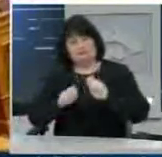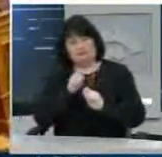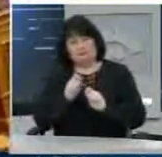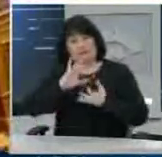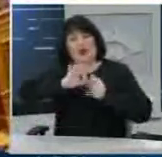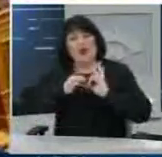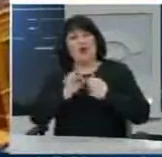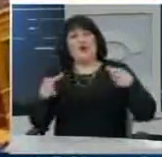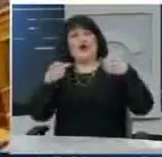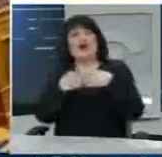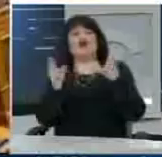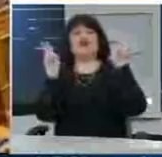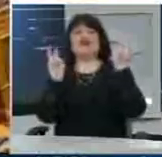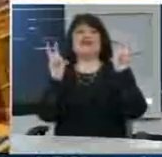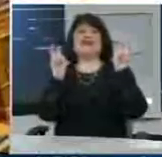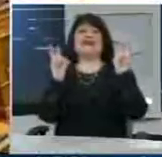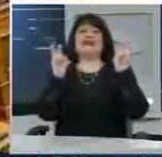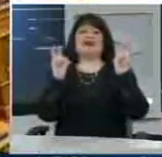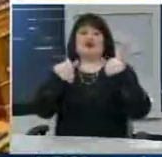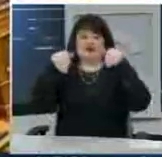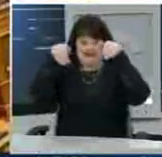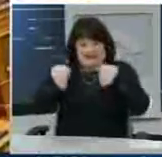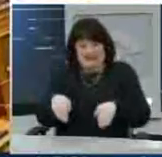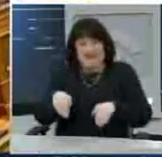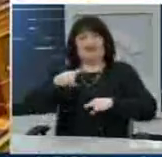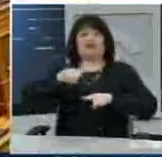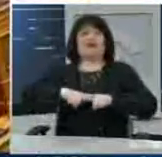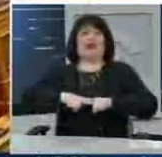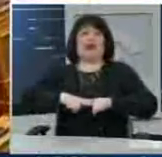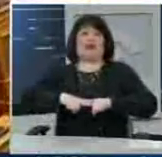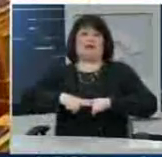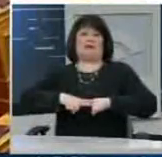μιας οργάνωσης με τίτλο «Σεβασμός στην Ελλάδα».